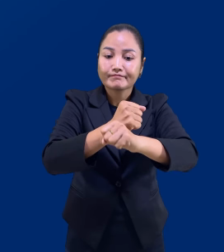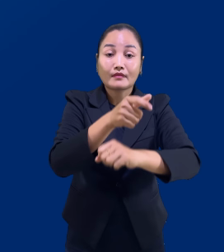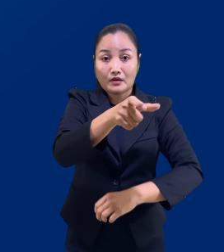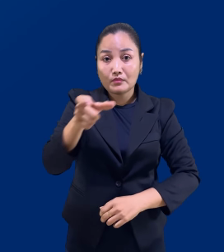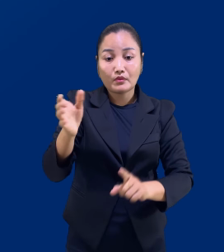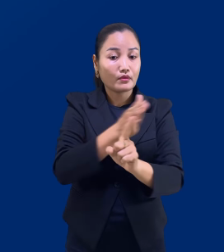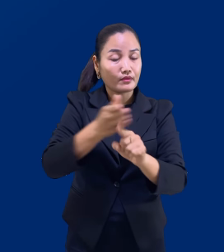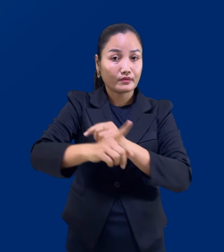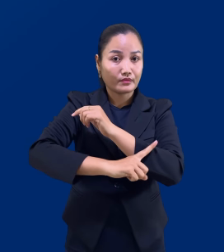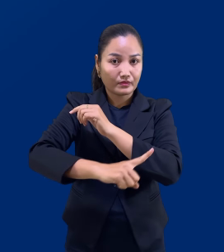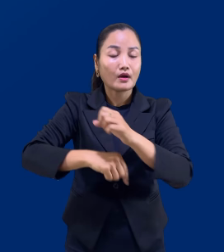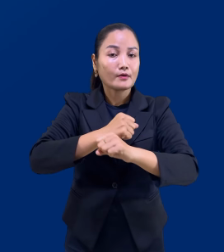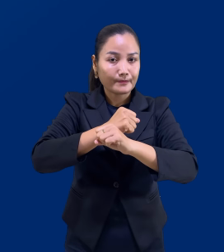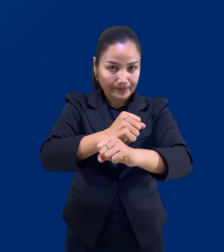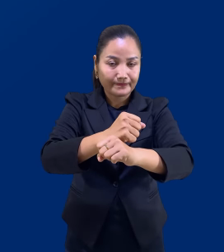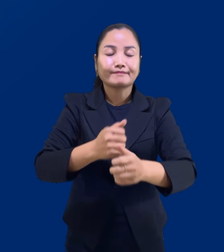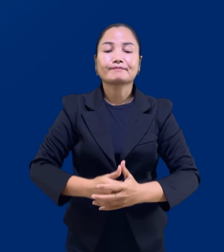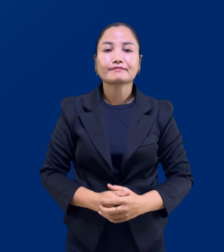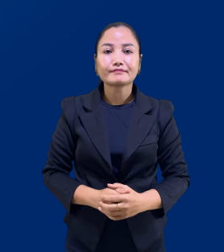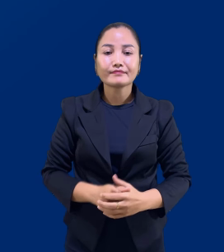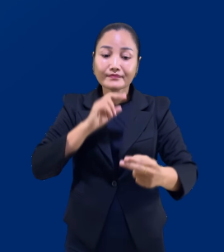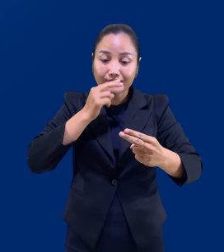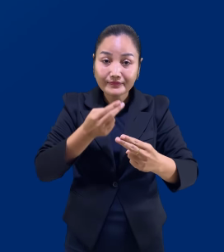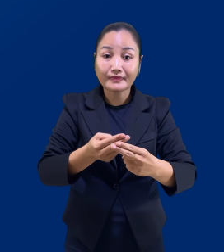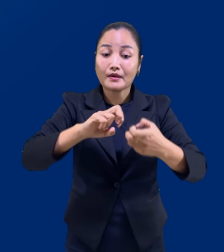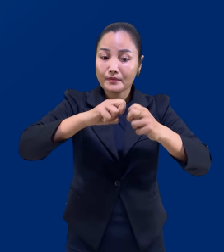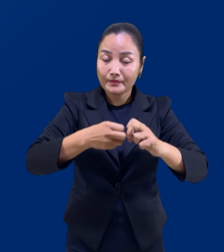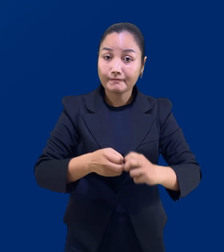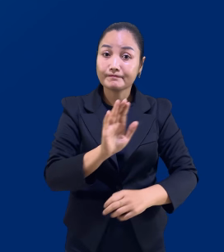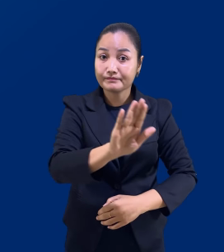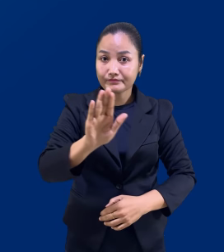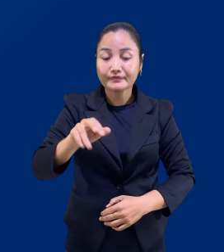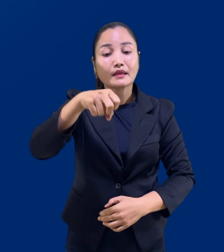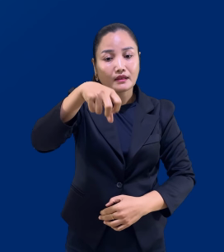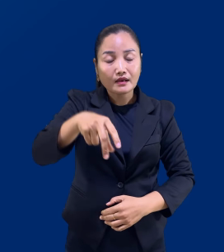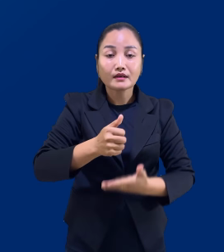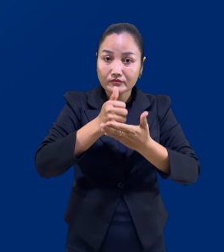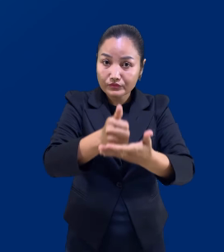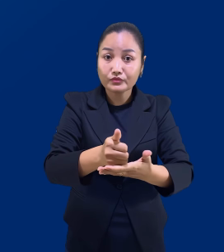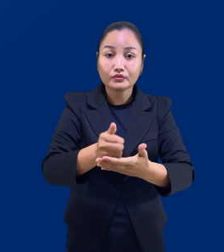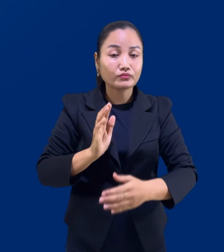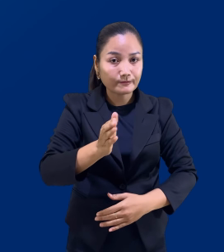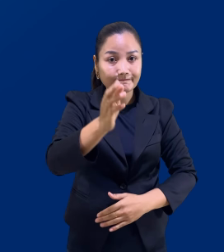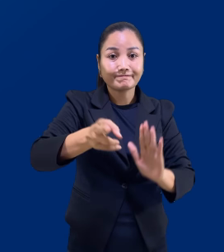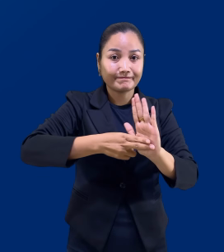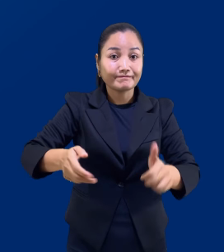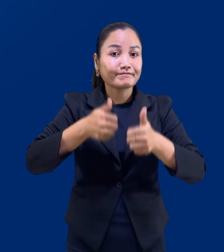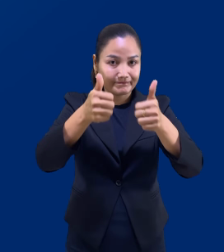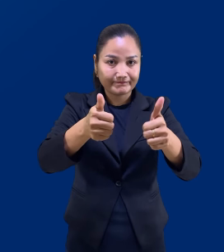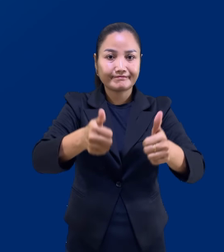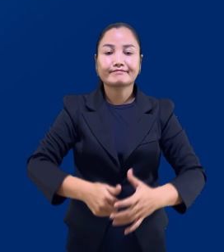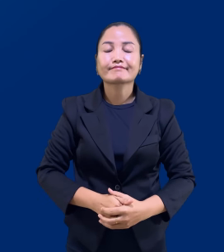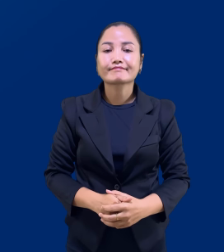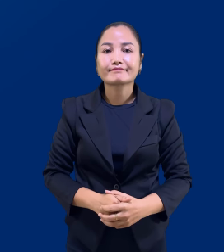គ្រប់គ្រងនឹងការពារជនរងគ្រោះដោយអំពើហិង្សាតាក់ទងនឹង Gender ឆ្លើយតបបញ្ហានិងតម្រូវការរបស់ជនរងគ្រោះប្រ